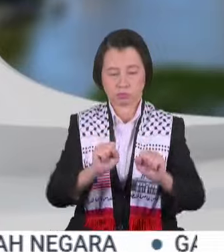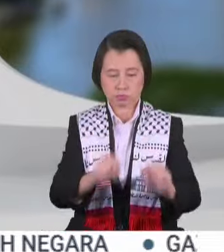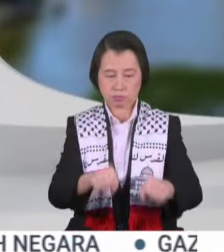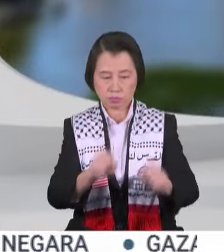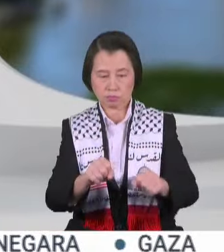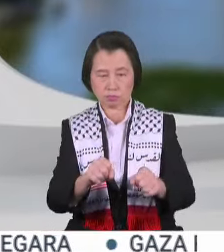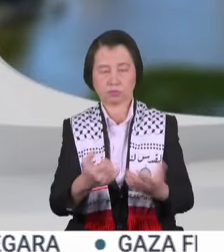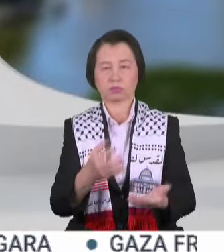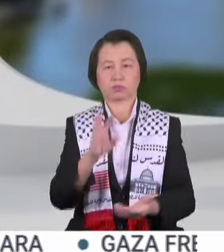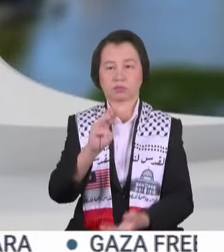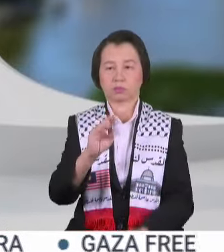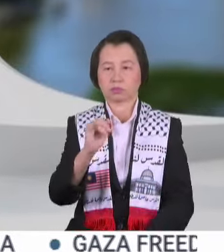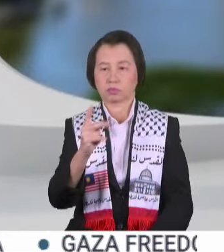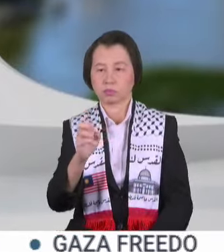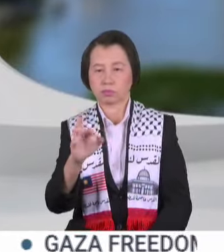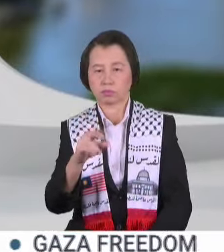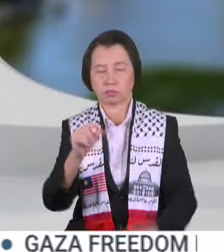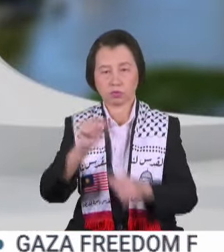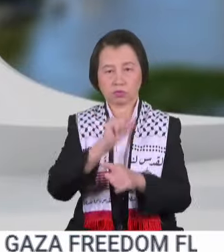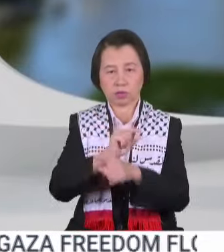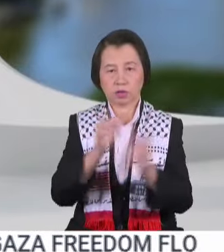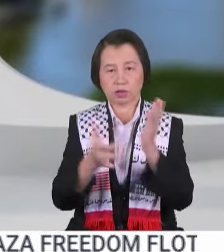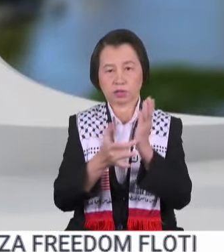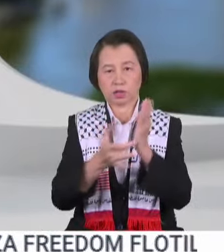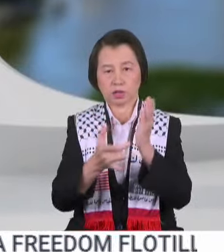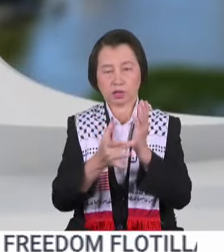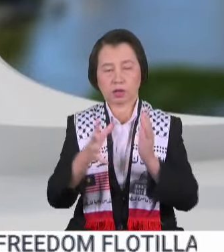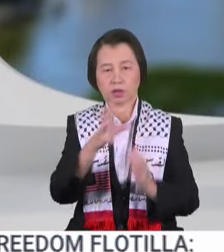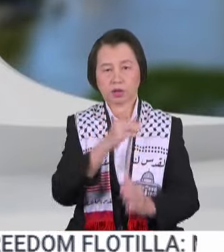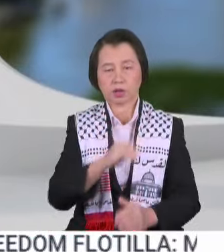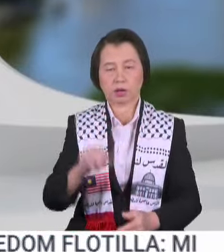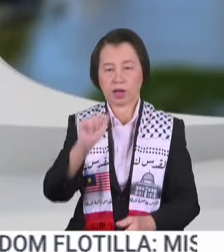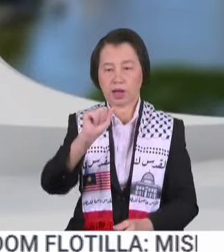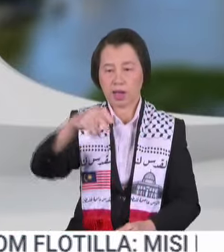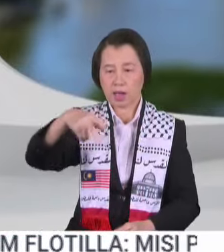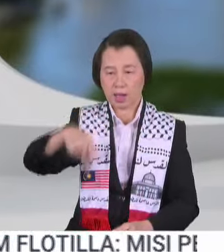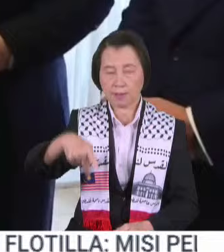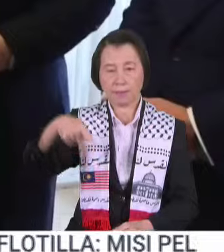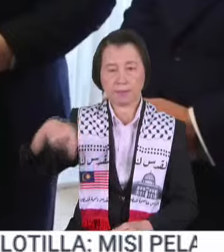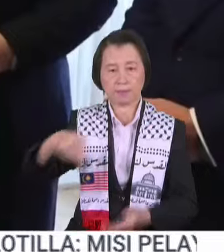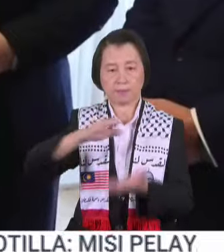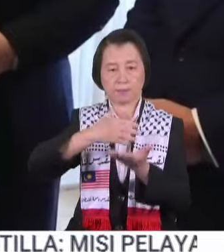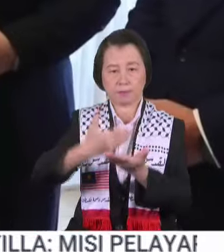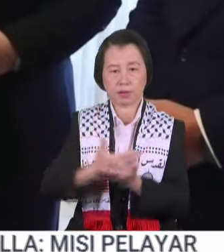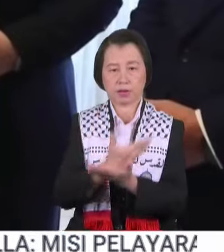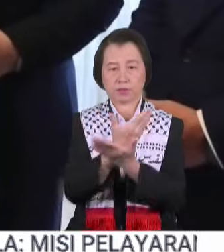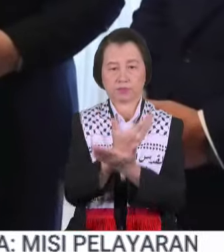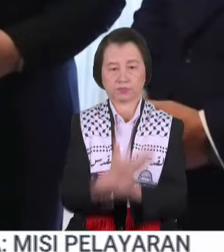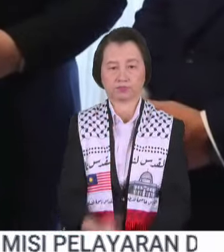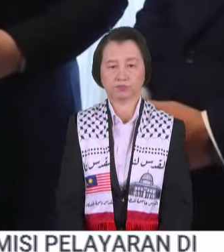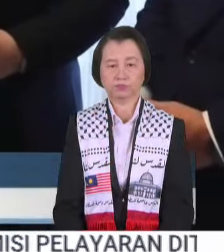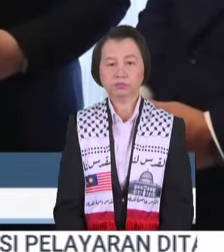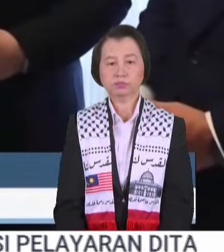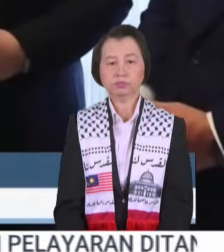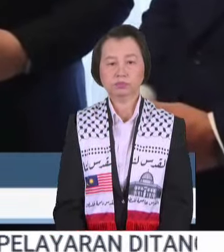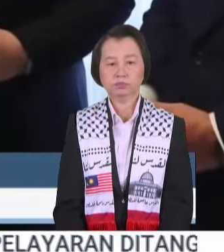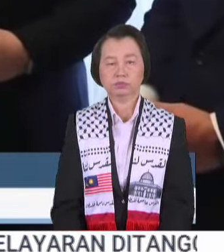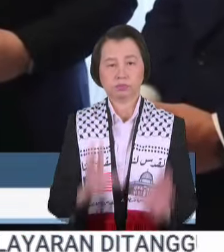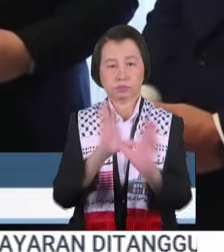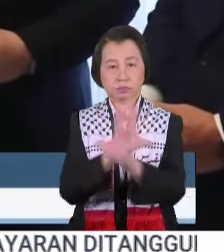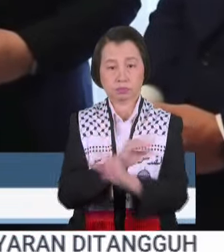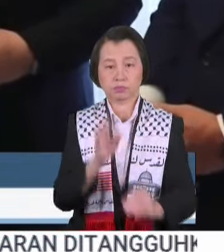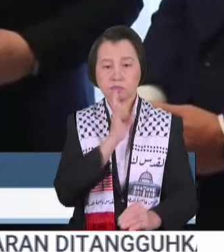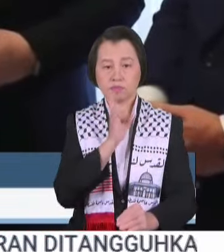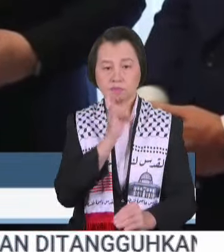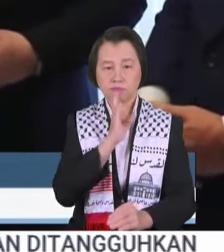keupayaan chip mikro dan penggunaan teknologi serta aplikasi baharu. Sarawak